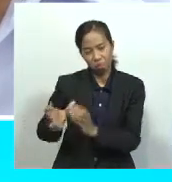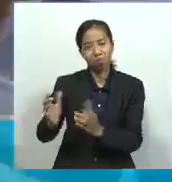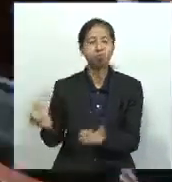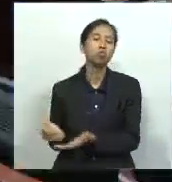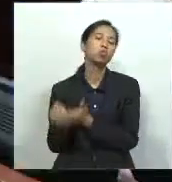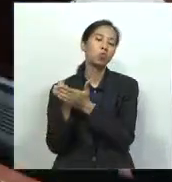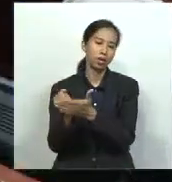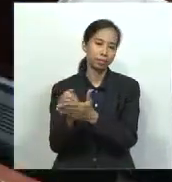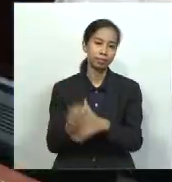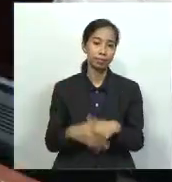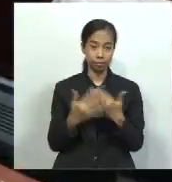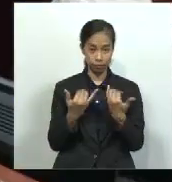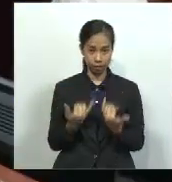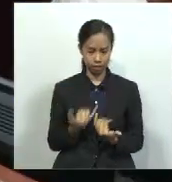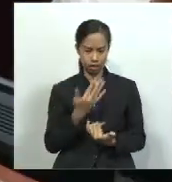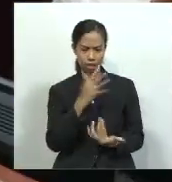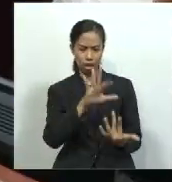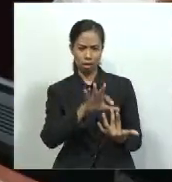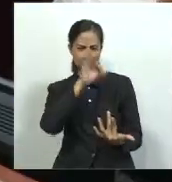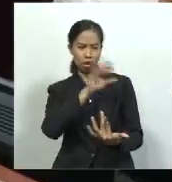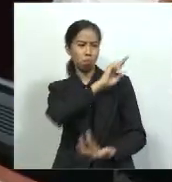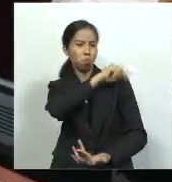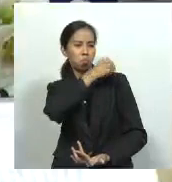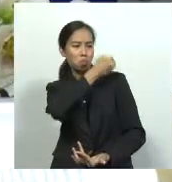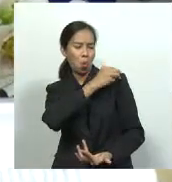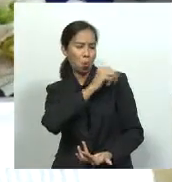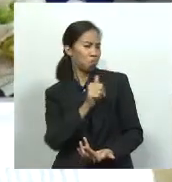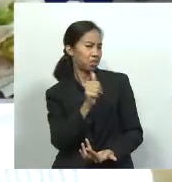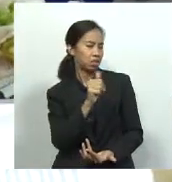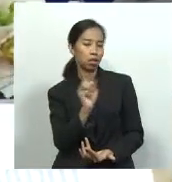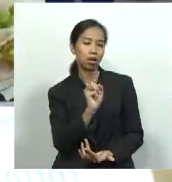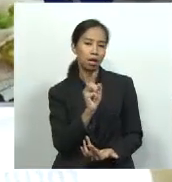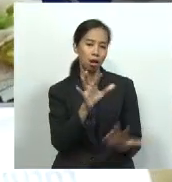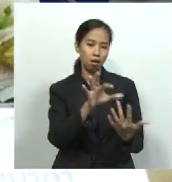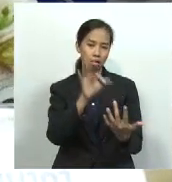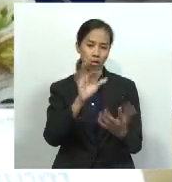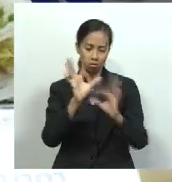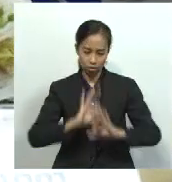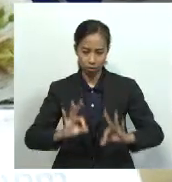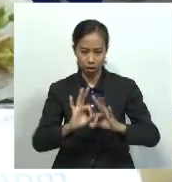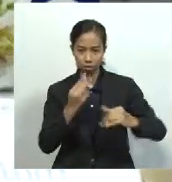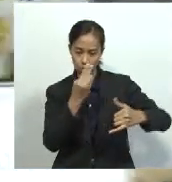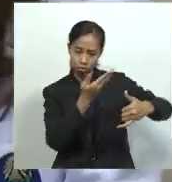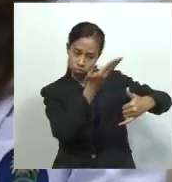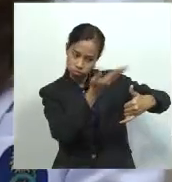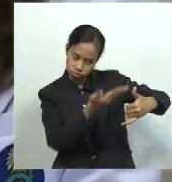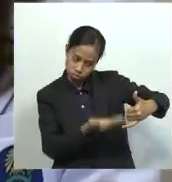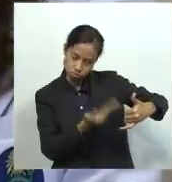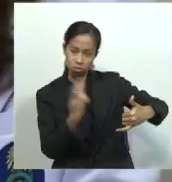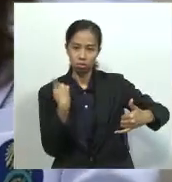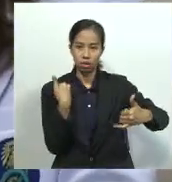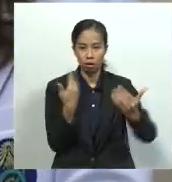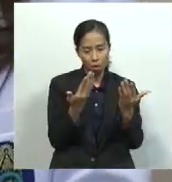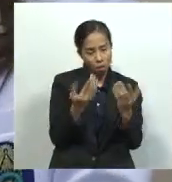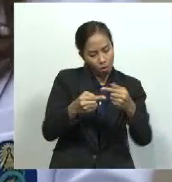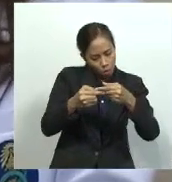สำหรับเกณฑ์ในการคัดเลือกแพทย์ดีเด่นในชนบทเนี่ยนะครับทางคณะกรรมการคัดเลือกเนี่ยจะต้องพิจารณาคุณสมบัติต่างๆมาก